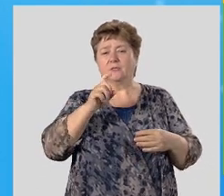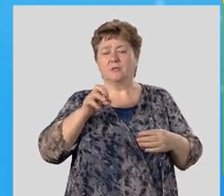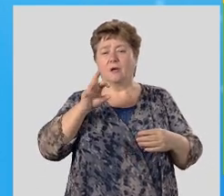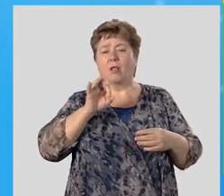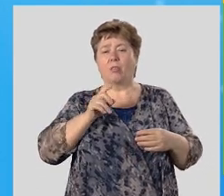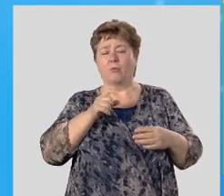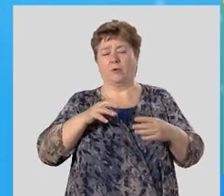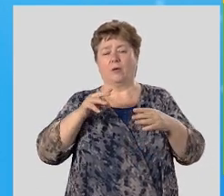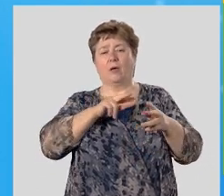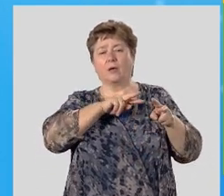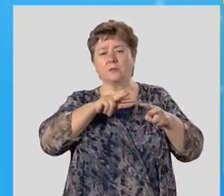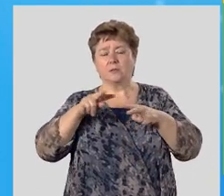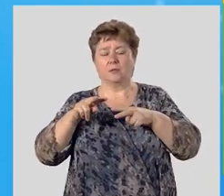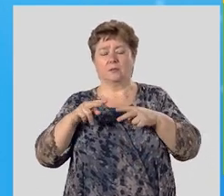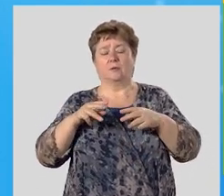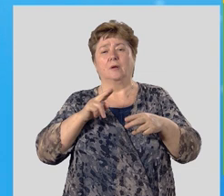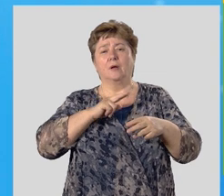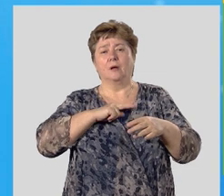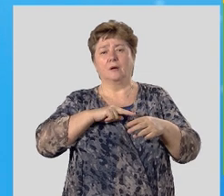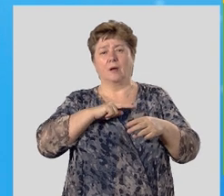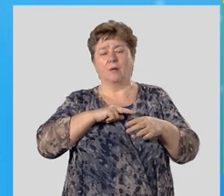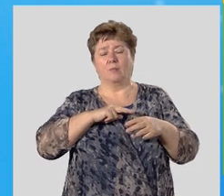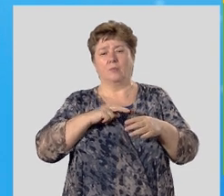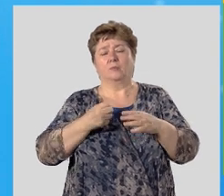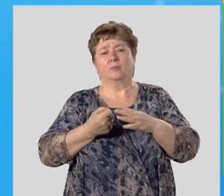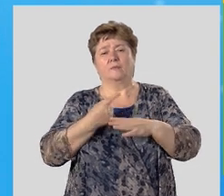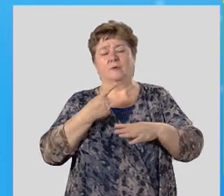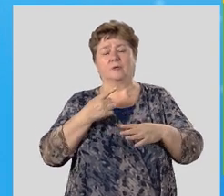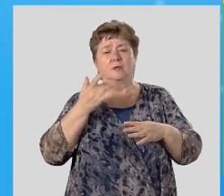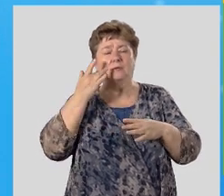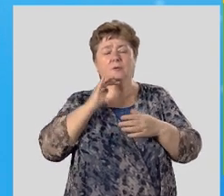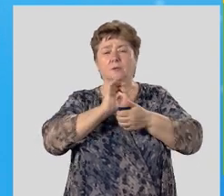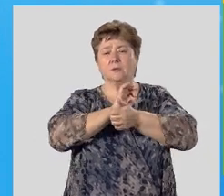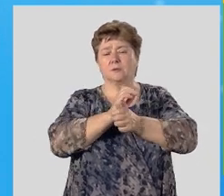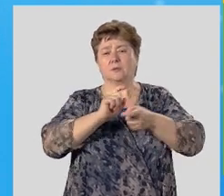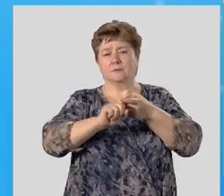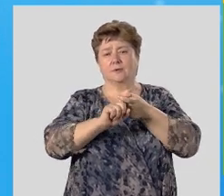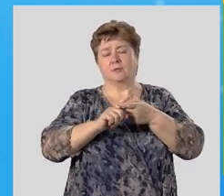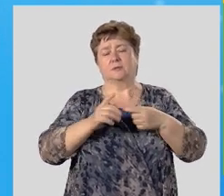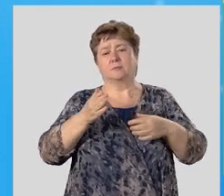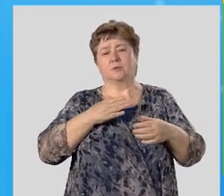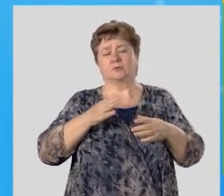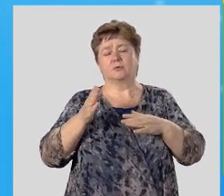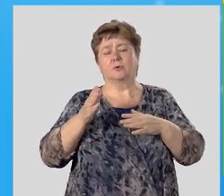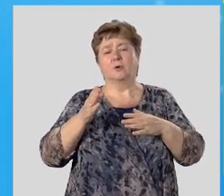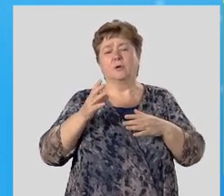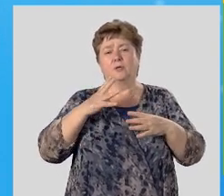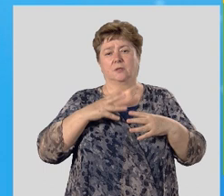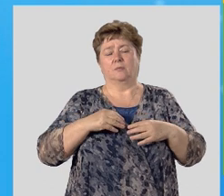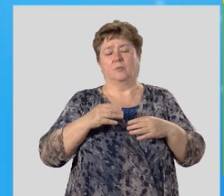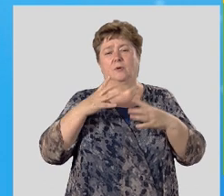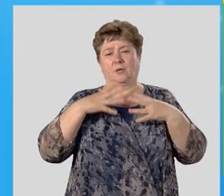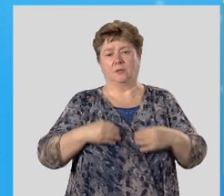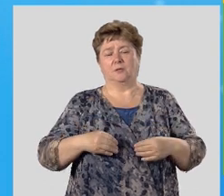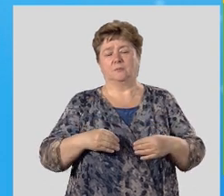Физиология исследует функциональные явления, которые тесно связаны со структурой организма,